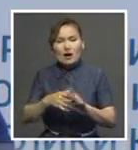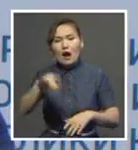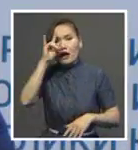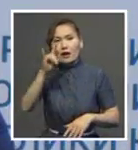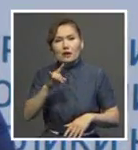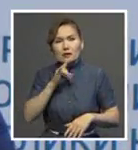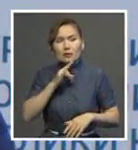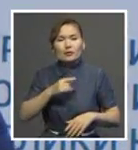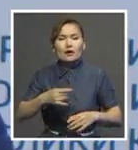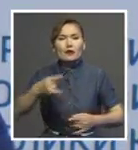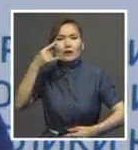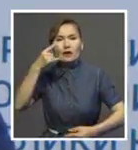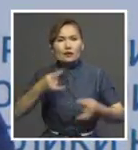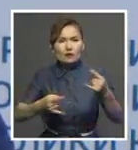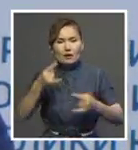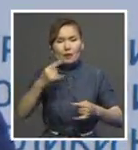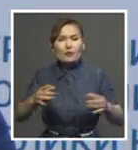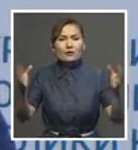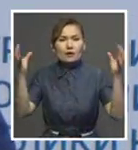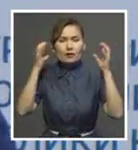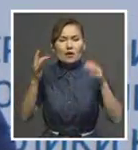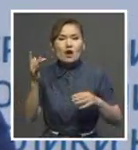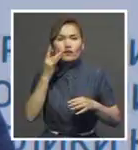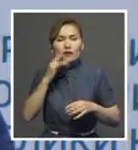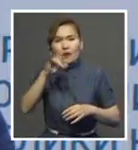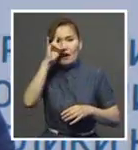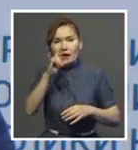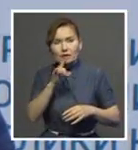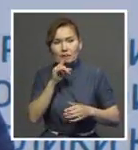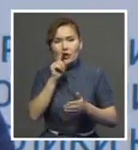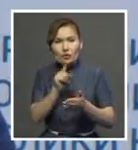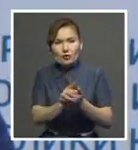Қазақстан бұқаралық ақпарат құралдары да бұл үрдістен қалыс қалмауы тиіс.